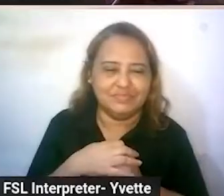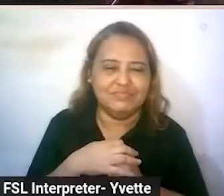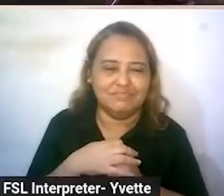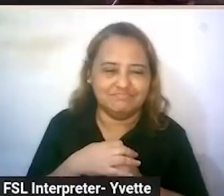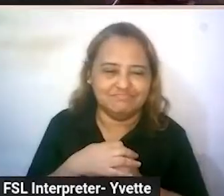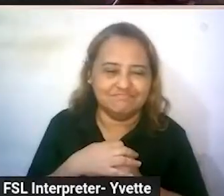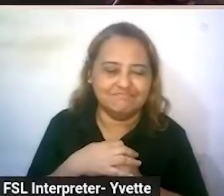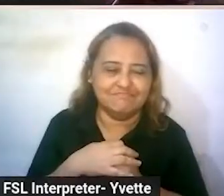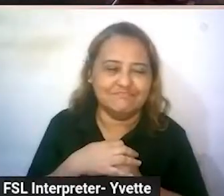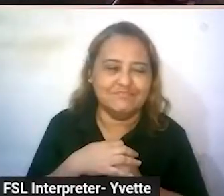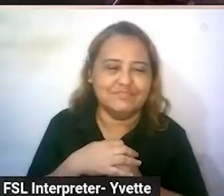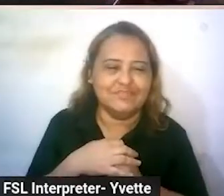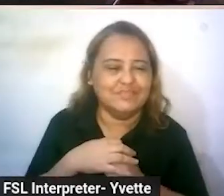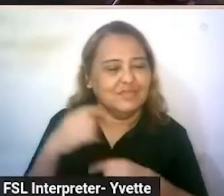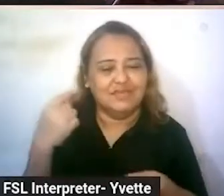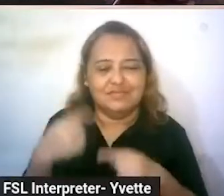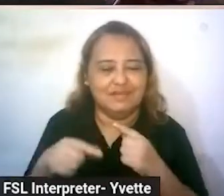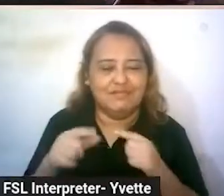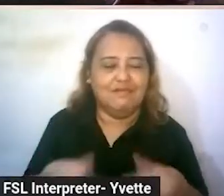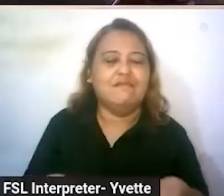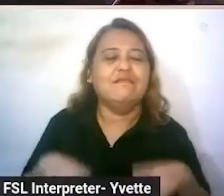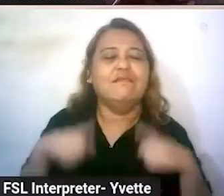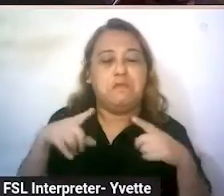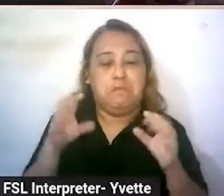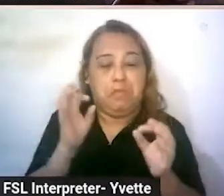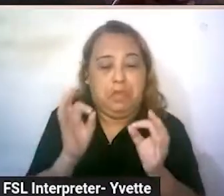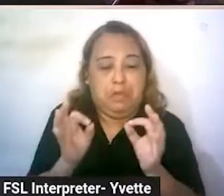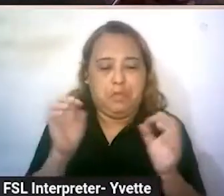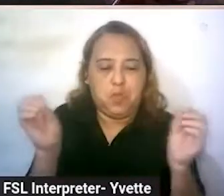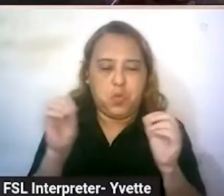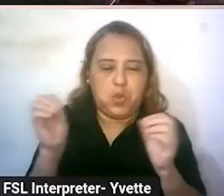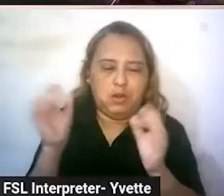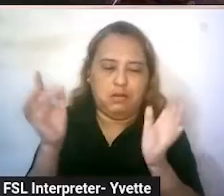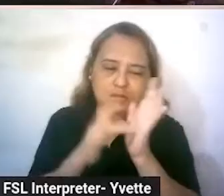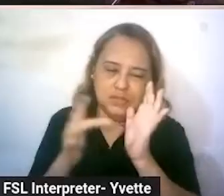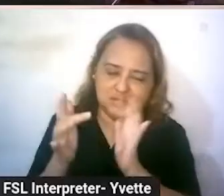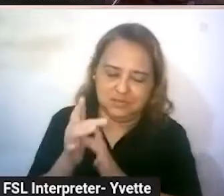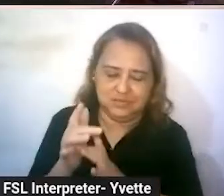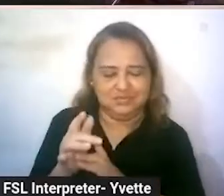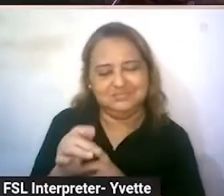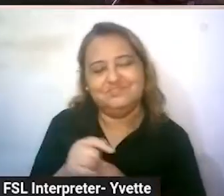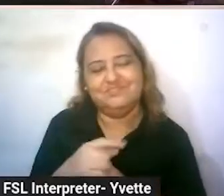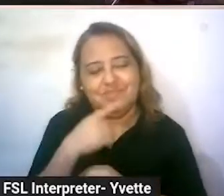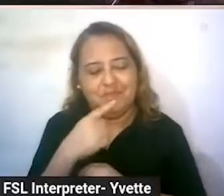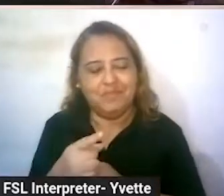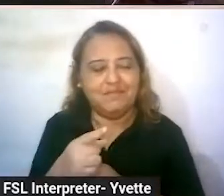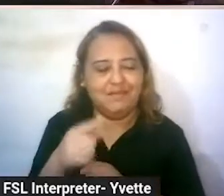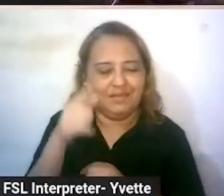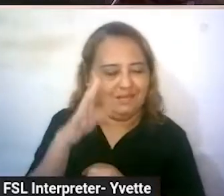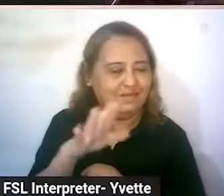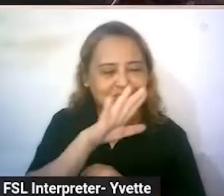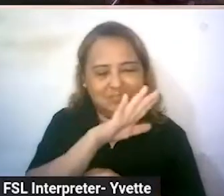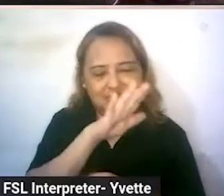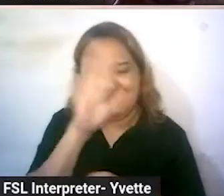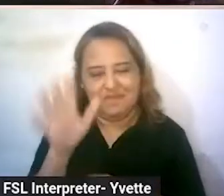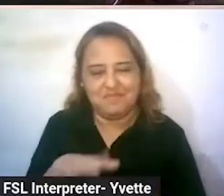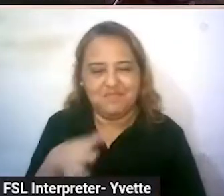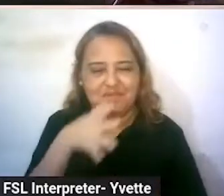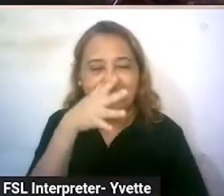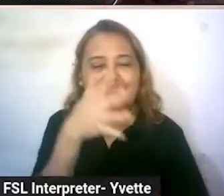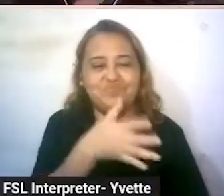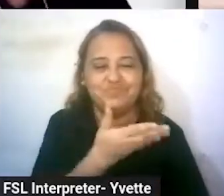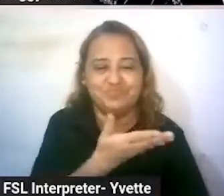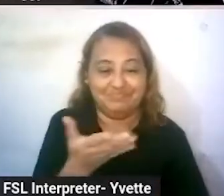ating Panginoon. Kagaya nga po ng sinabi niya that the Lord will never leave you nor forsake you. Di ba, Edel? Amen